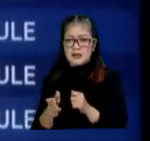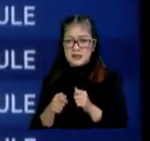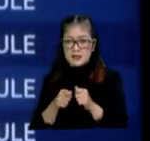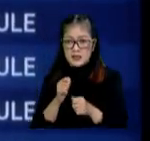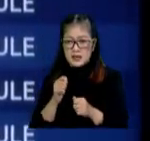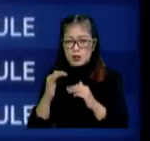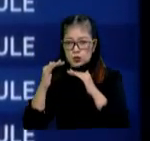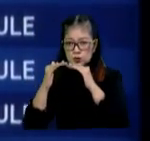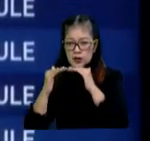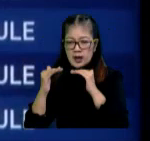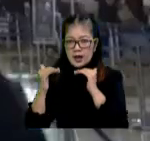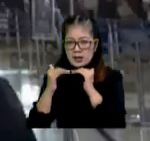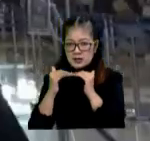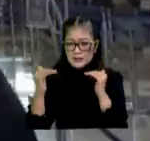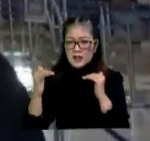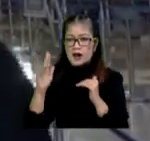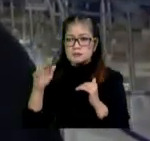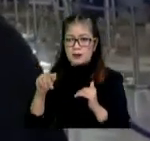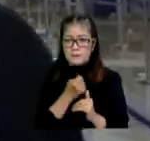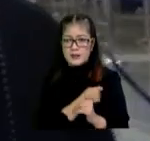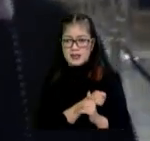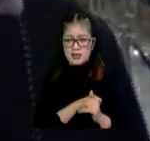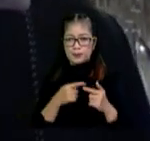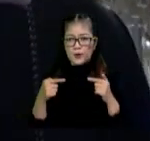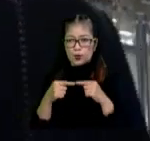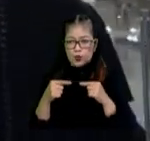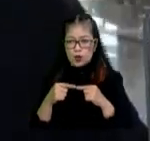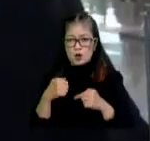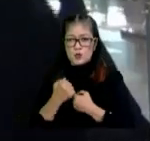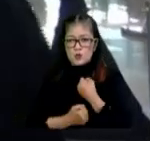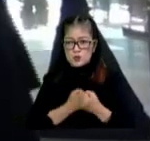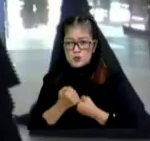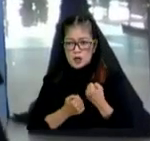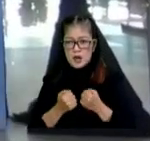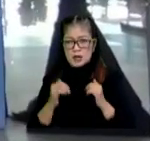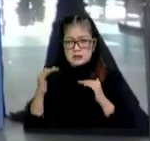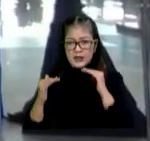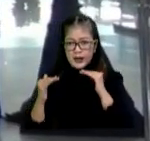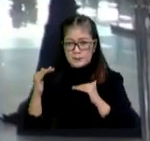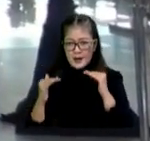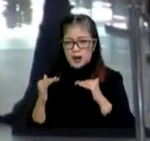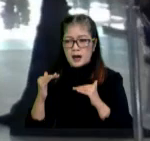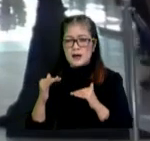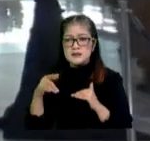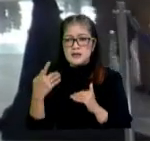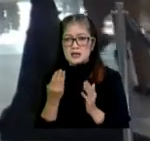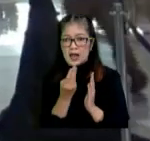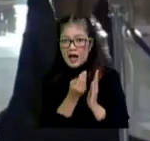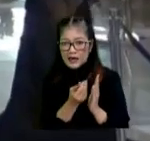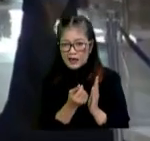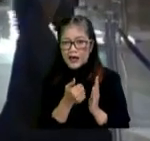Kementerian Perhubungan. Kami senantiasa berupaya menyeimbangkan antara harga yang